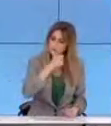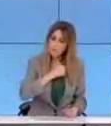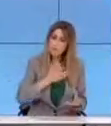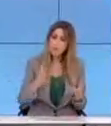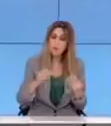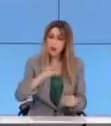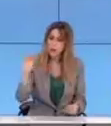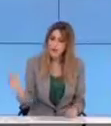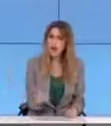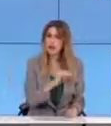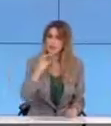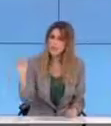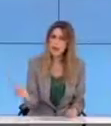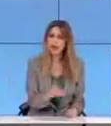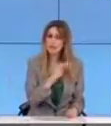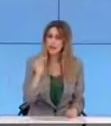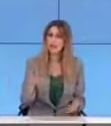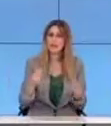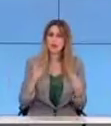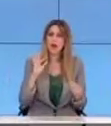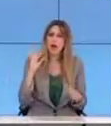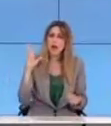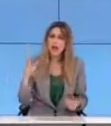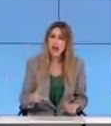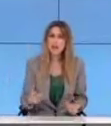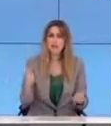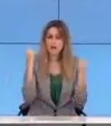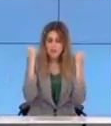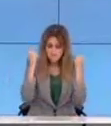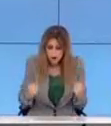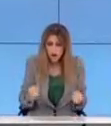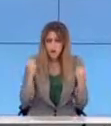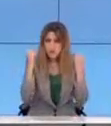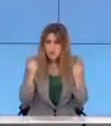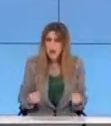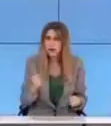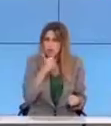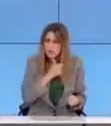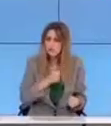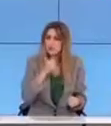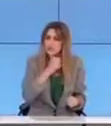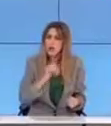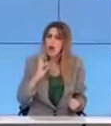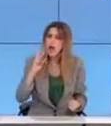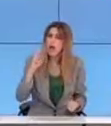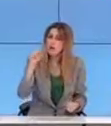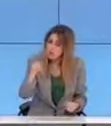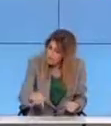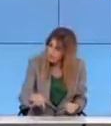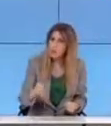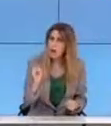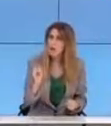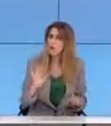καθημερινά βάρη, δυσκολίες που κληρονόμησε η κρίση, ακόμα και σήμερα. Αλλά